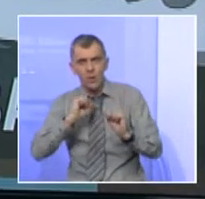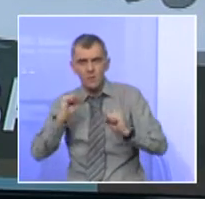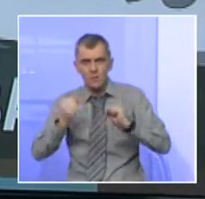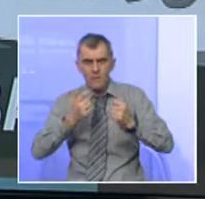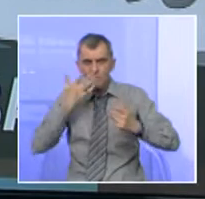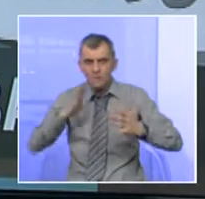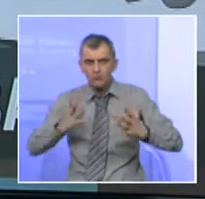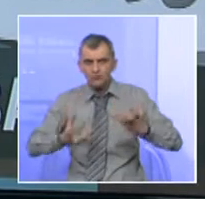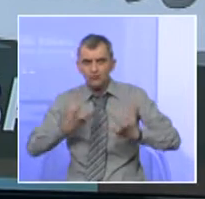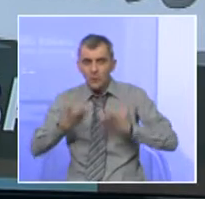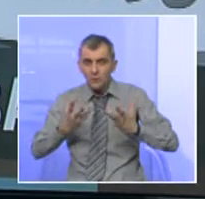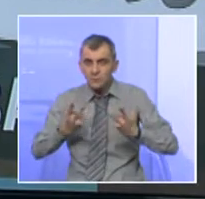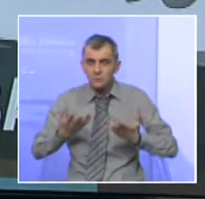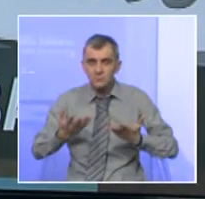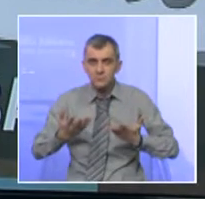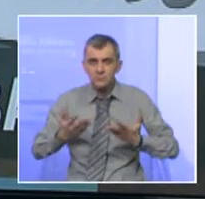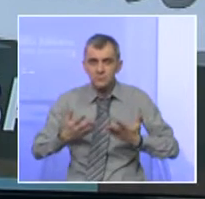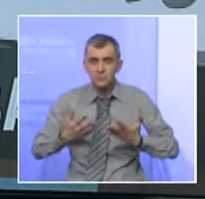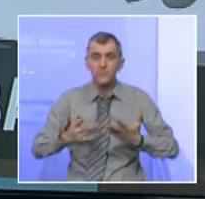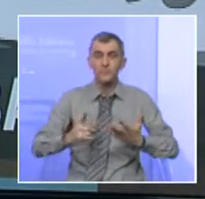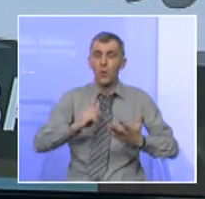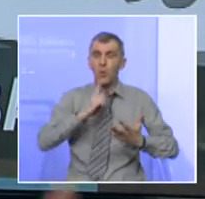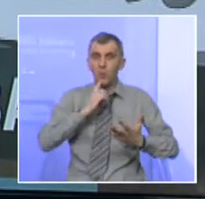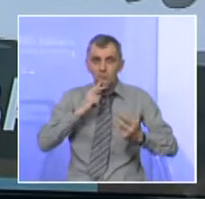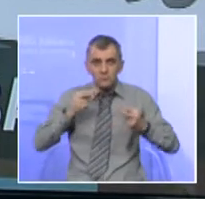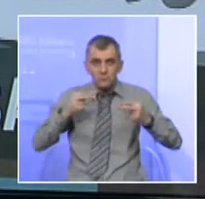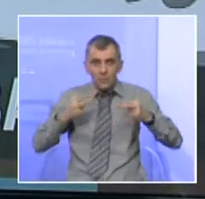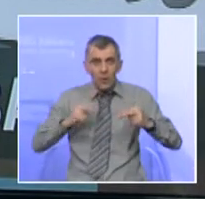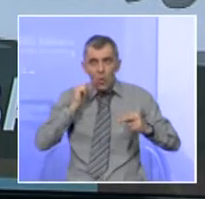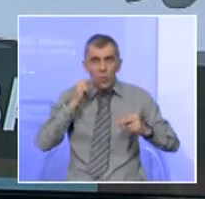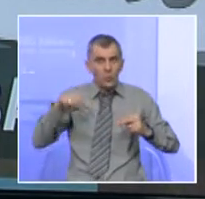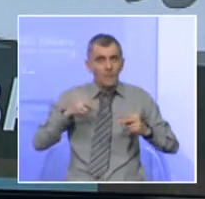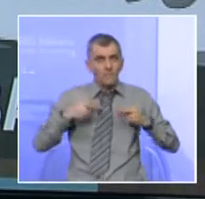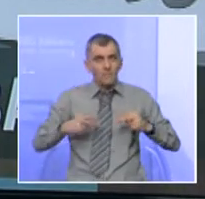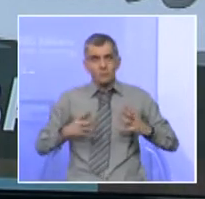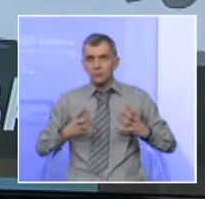vreline, koji plaše ljude